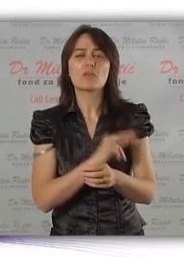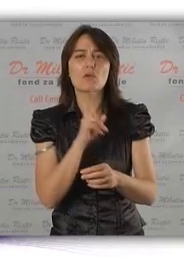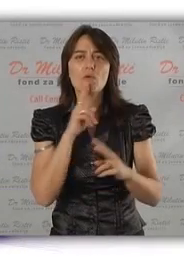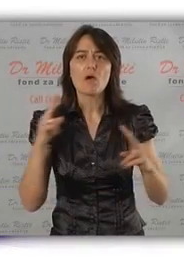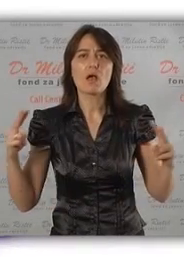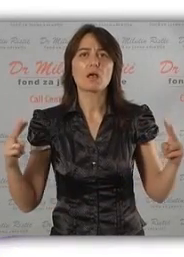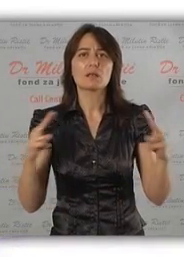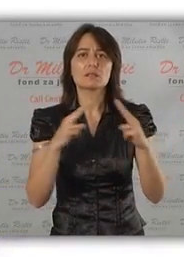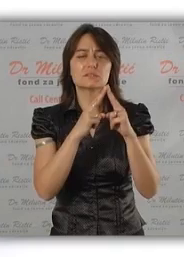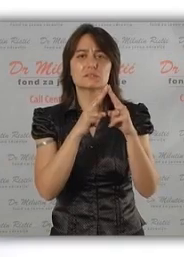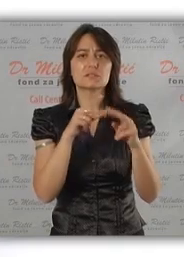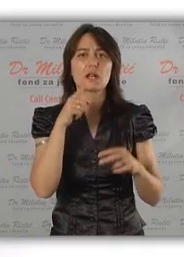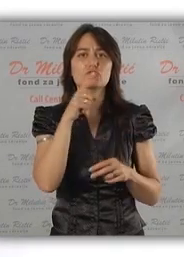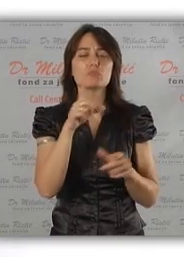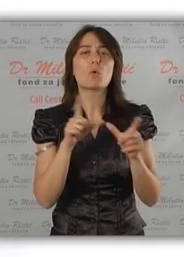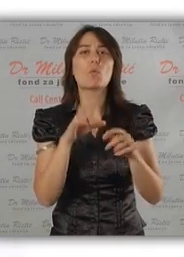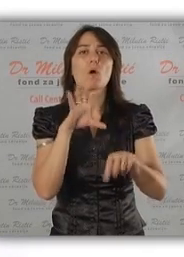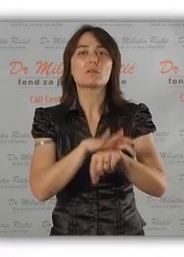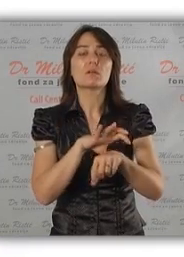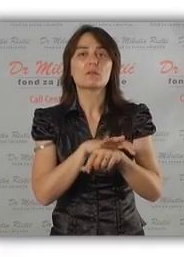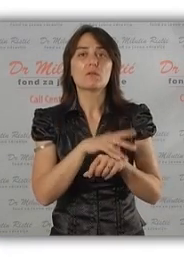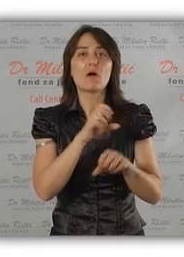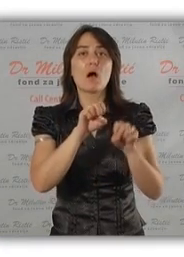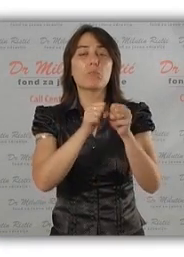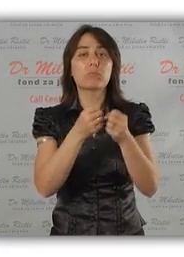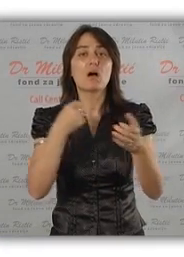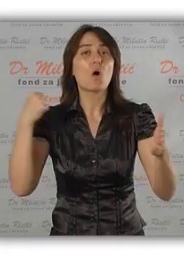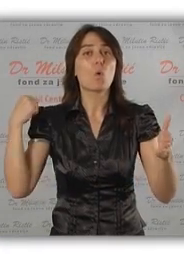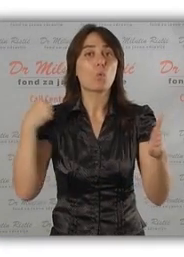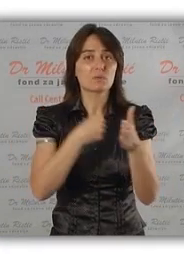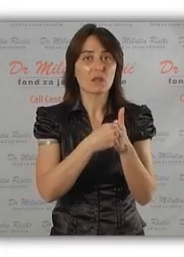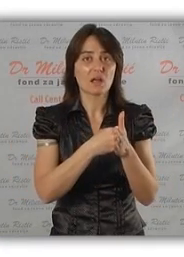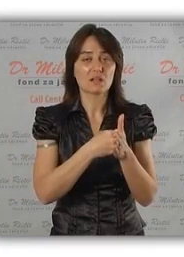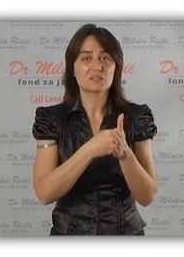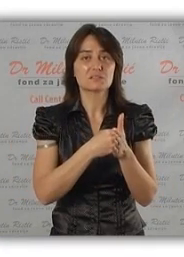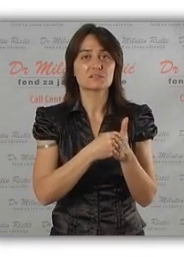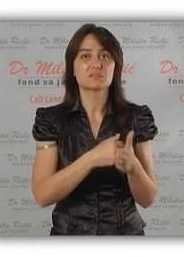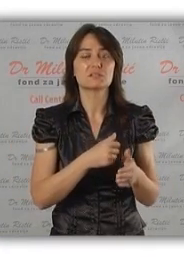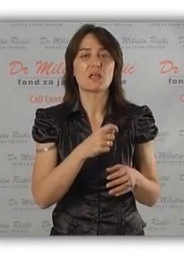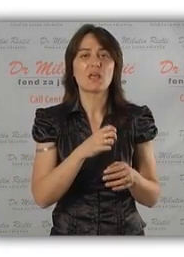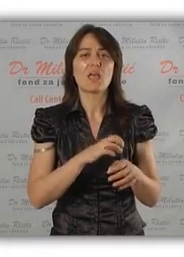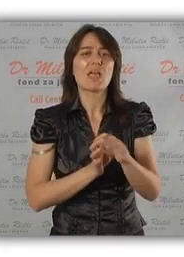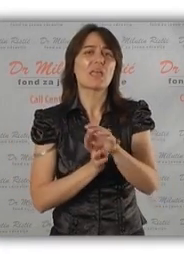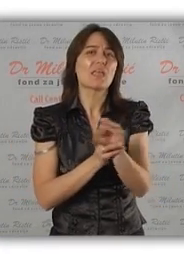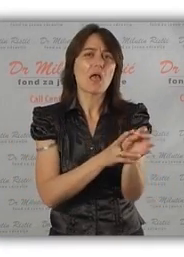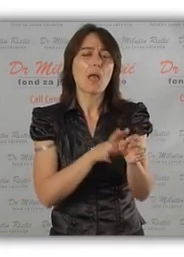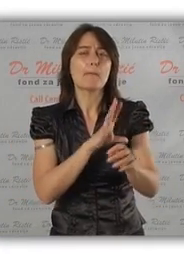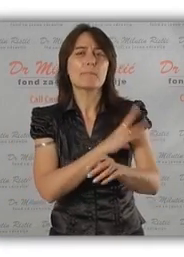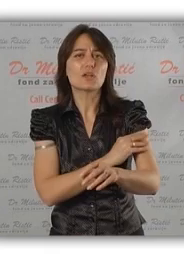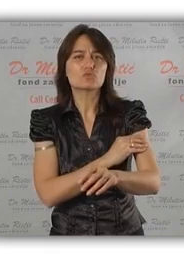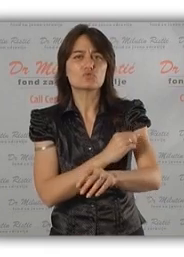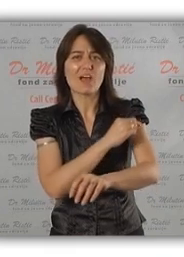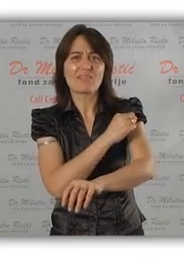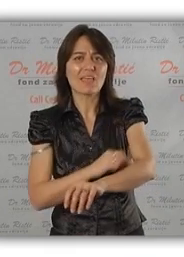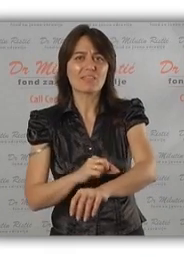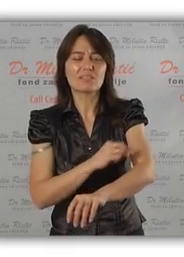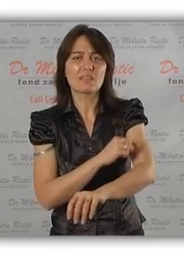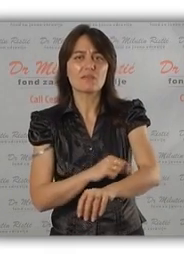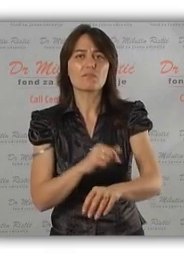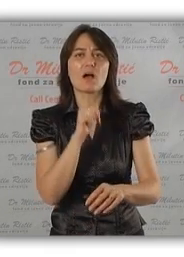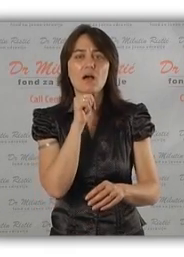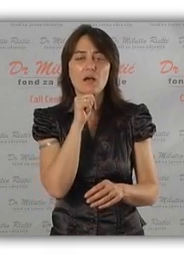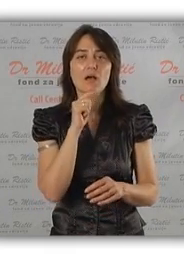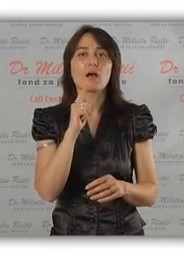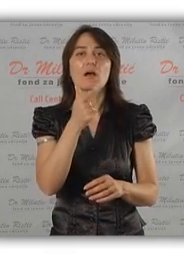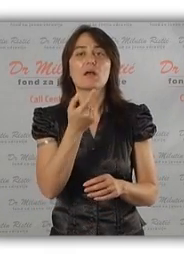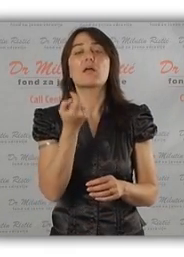Najčešće povrede mekih tkiva koje srećemo u fizijatrijskoj ordinaciji su kontuzije ili udarci, distenzije i stegnuća